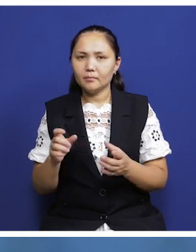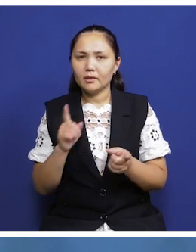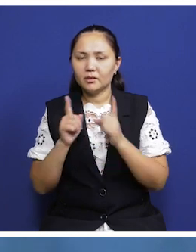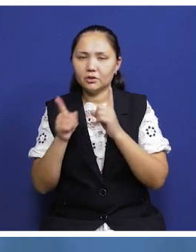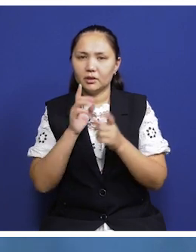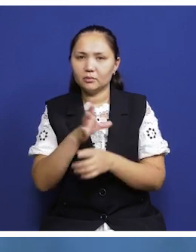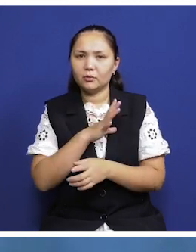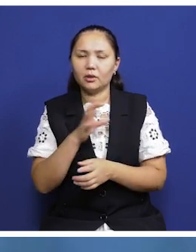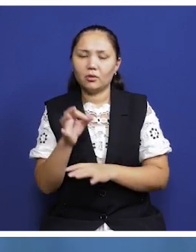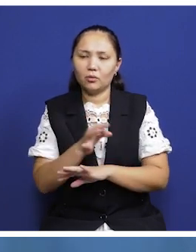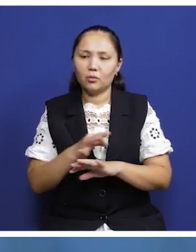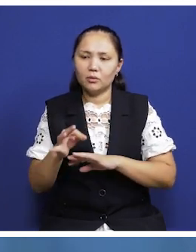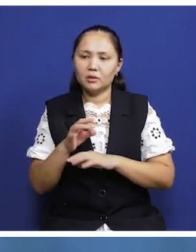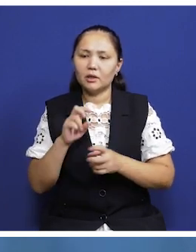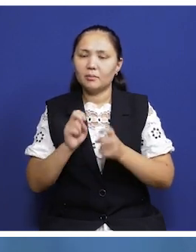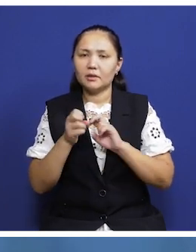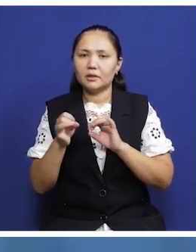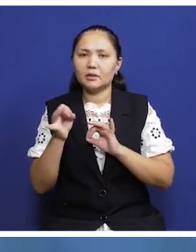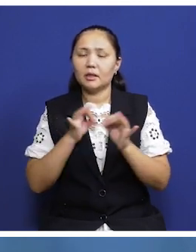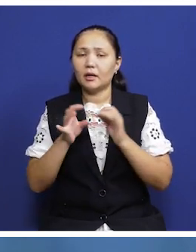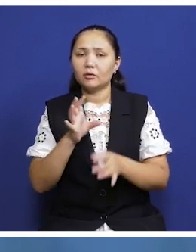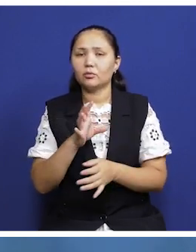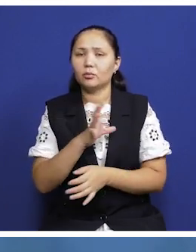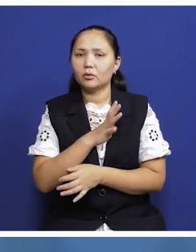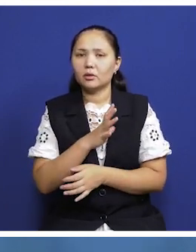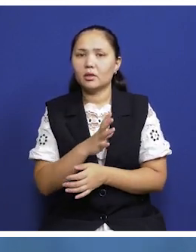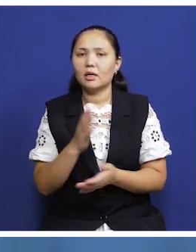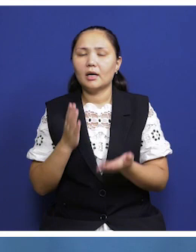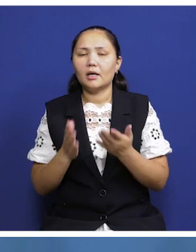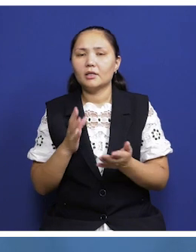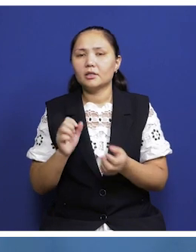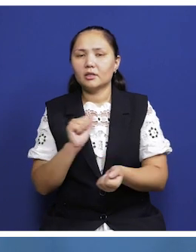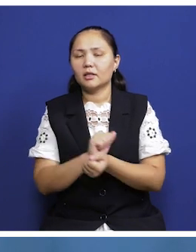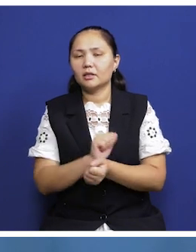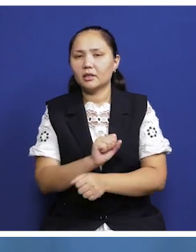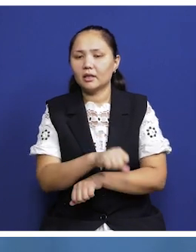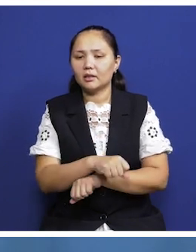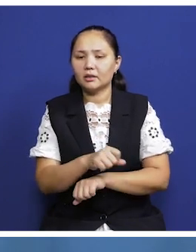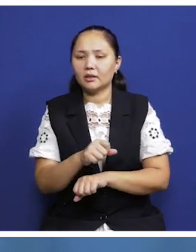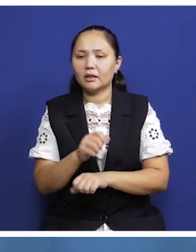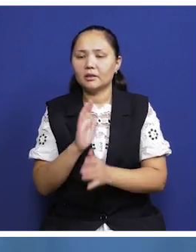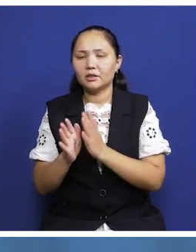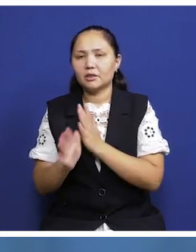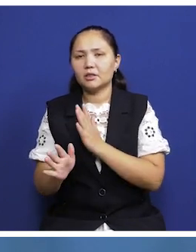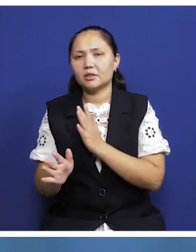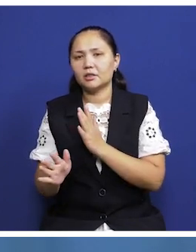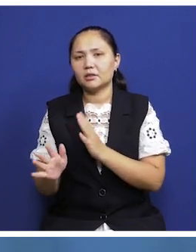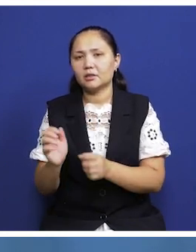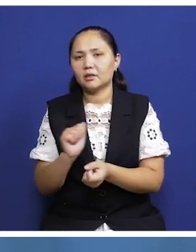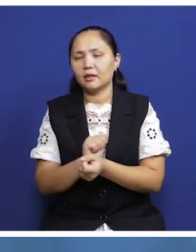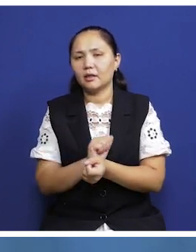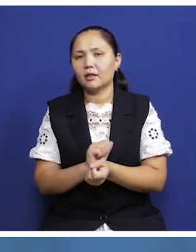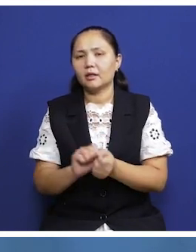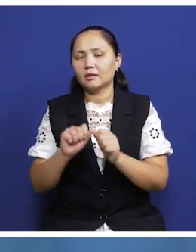жиналысында аудандағы осындай мәселелердің бәрін қайта көтеріп отырамыз. Қай жерде күл қоқыс төгілген, қай жерде ретсіз болып жатқан, қандай жерде не